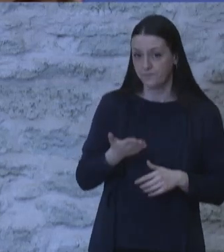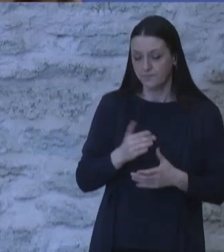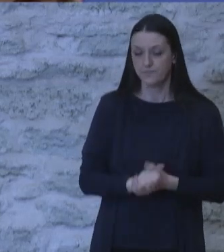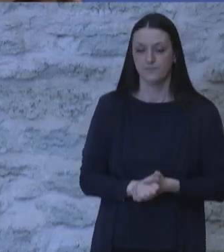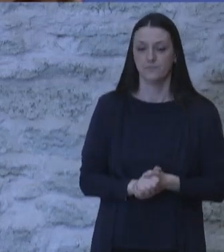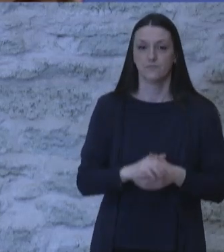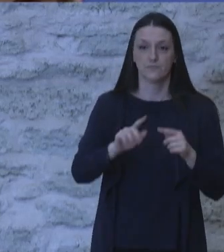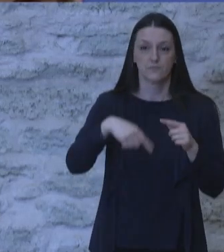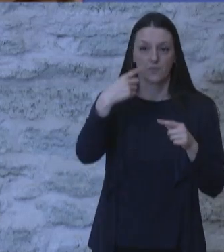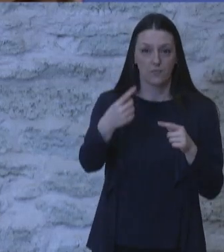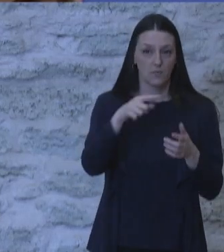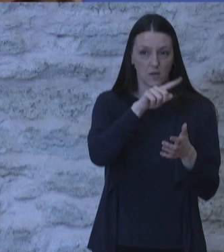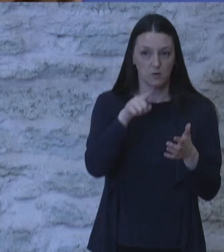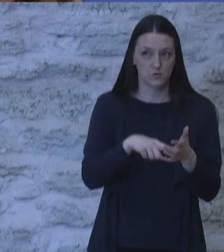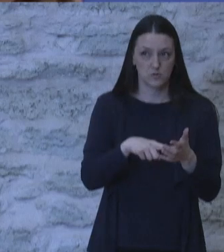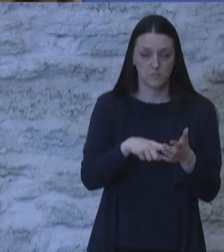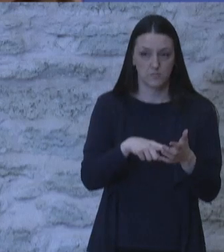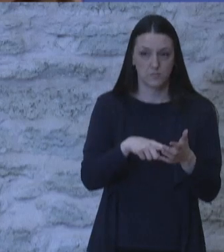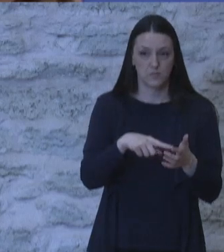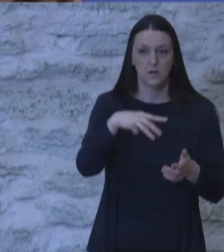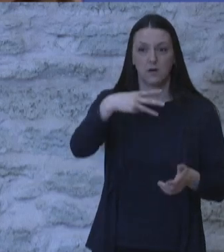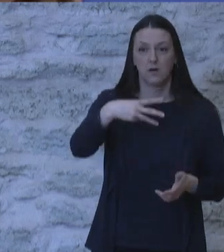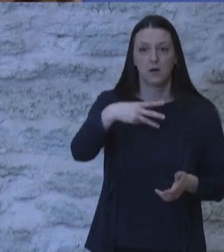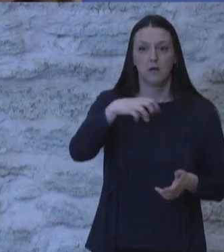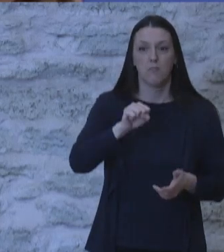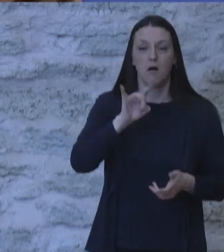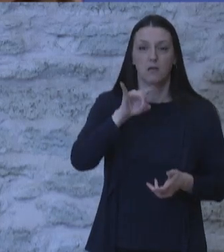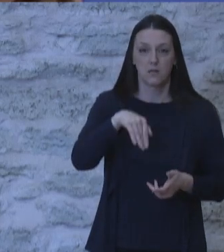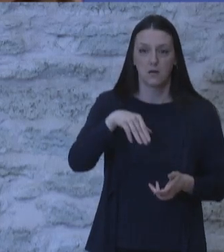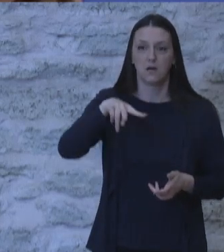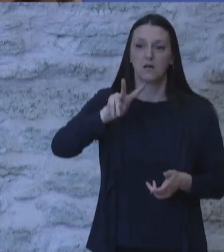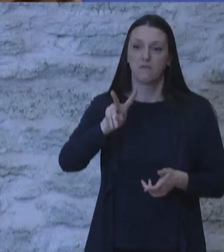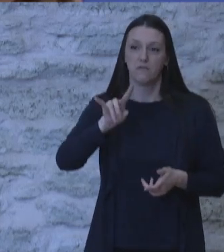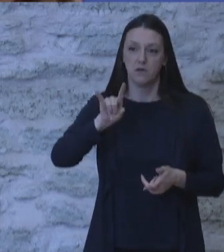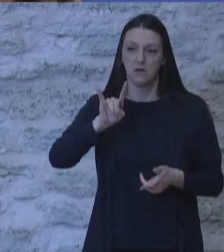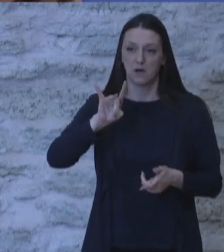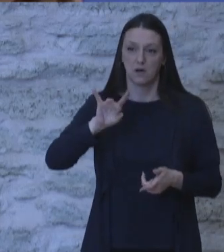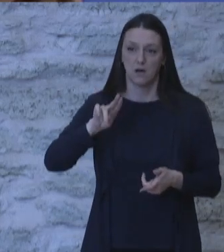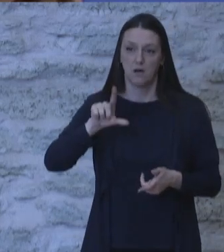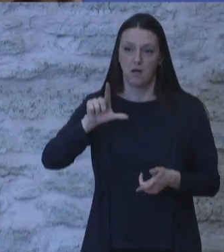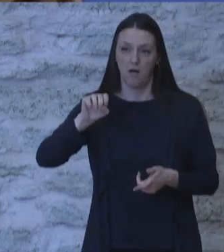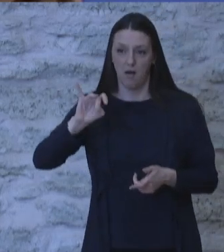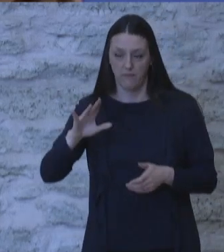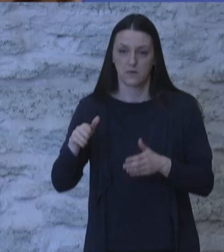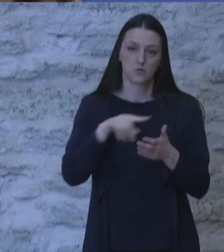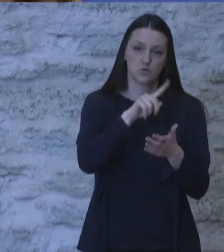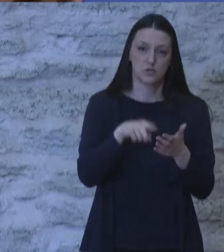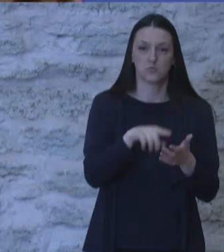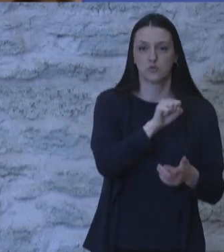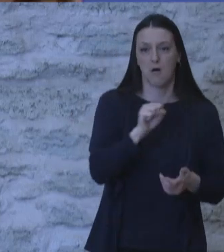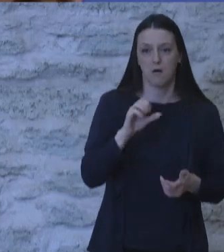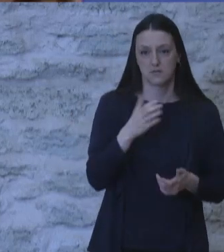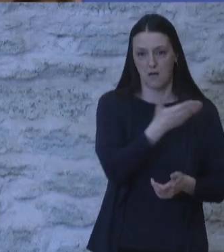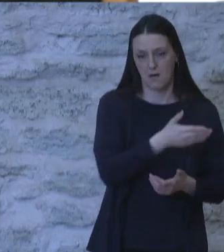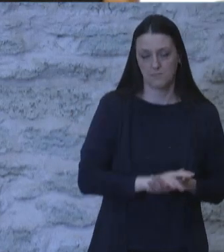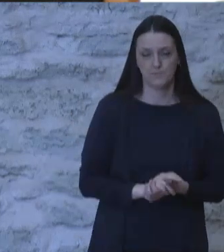ja järgmisena küsib Mark Mart Võrklaev ja vastab majanduse ja taristuminister Taavi Aas. Palun.